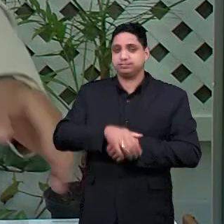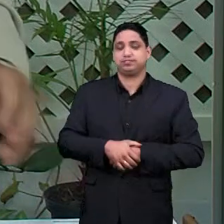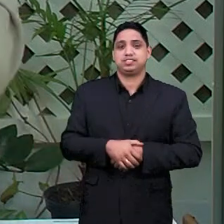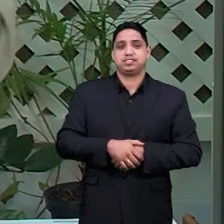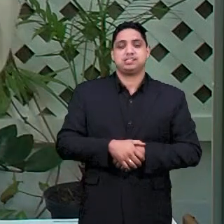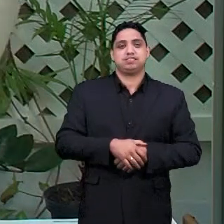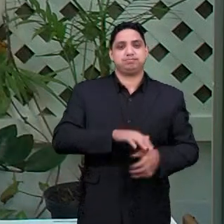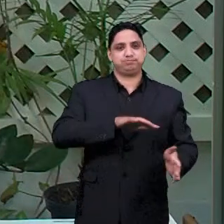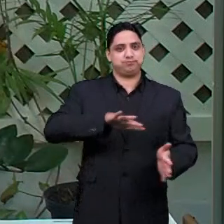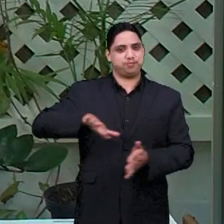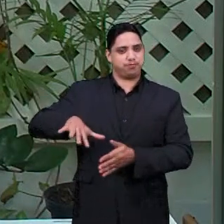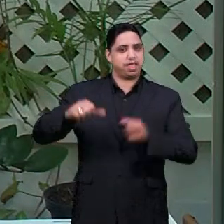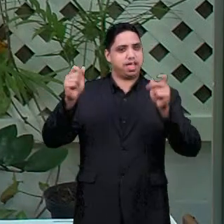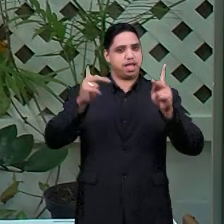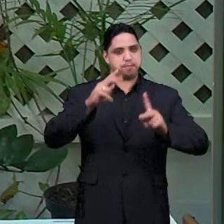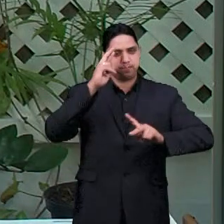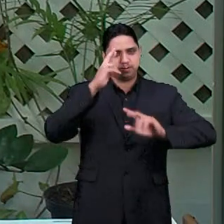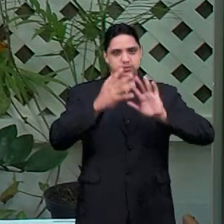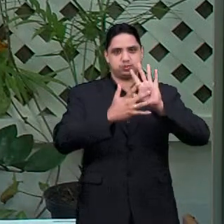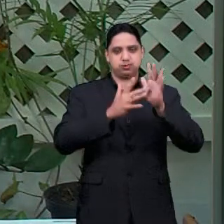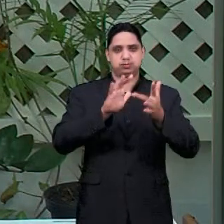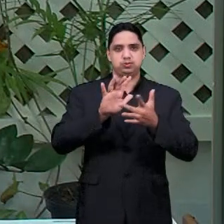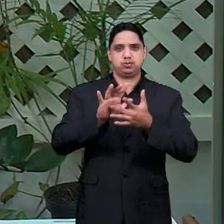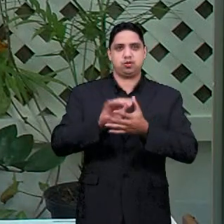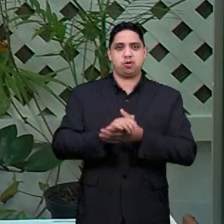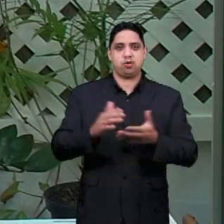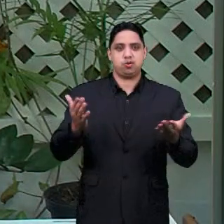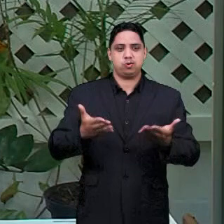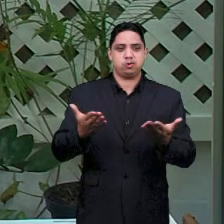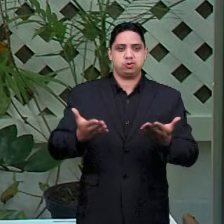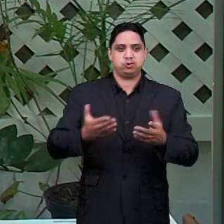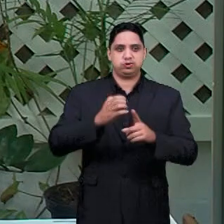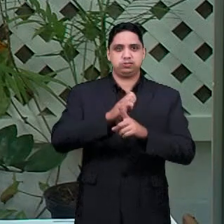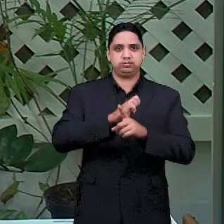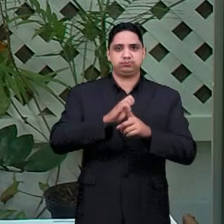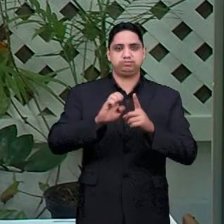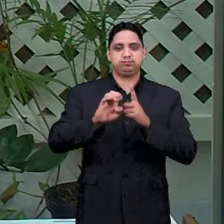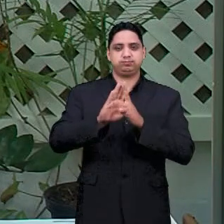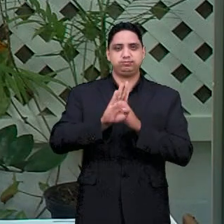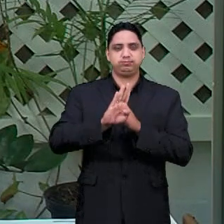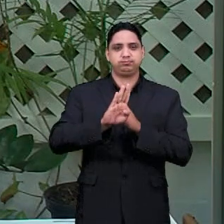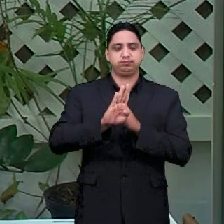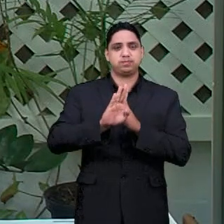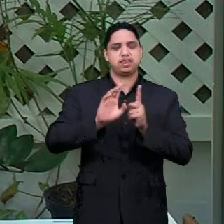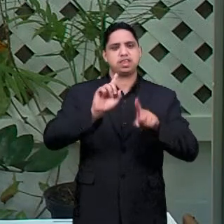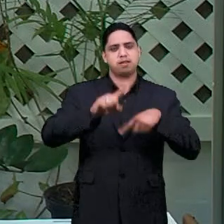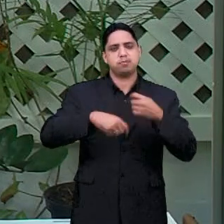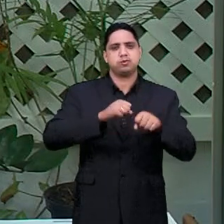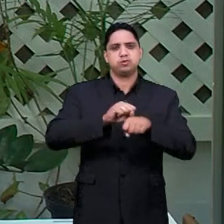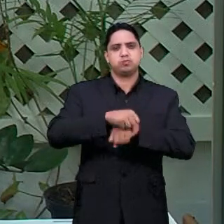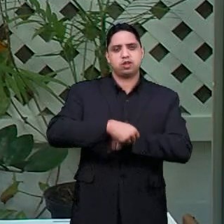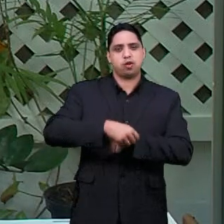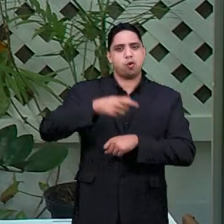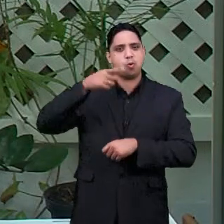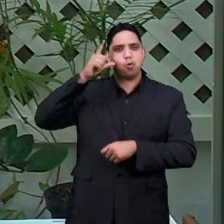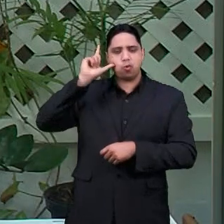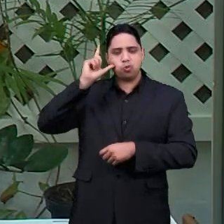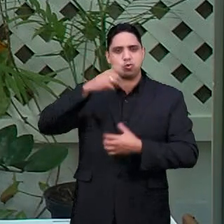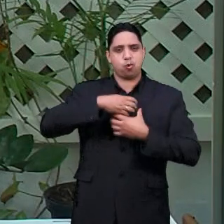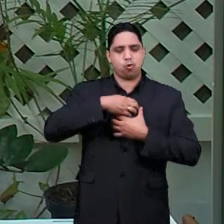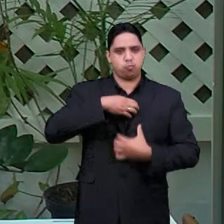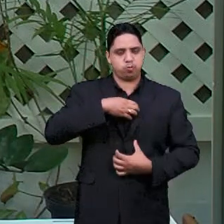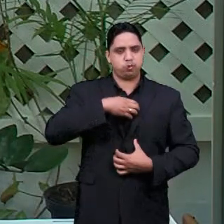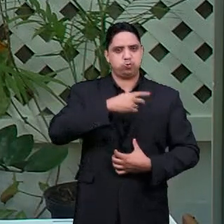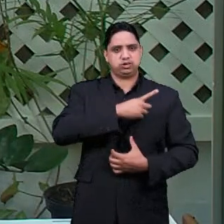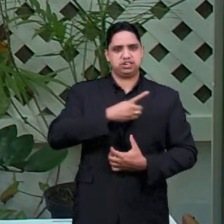après avoir eu un séminaire pour les pasteurs et d'autres participants, ouvriers,